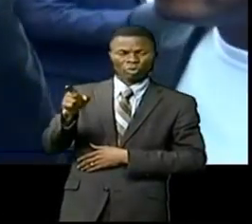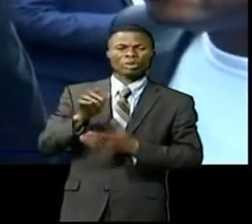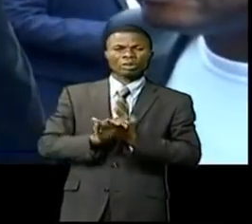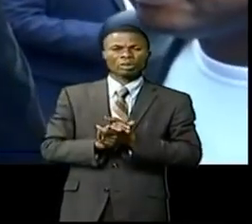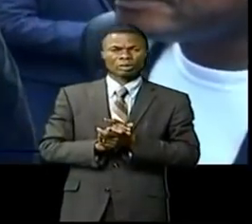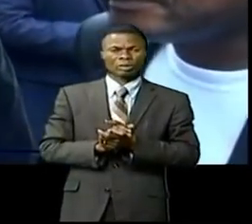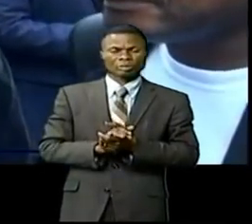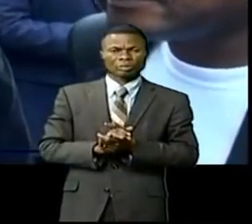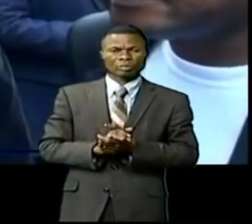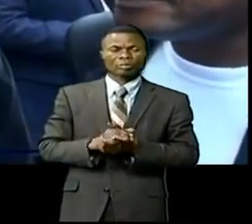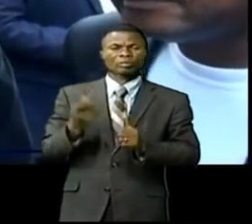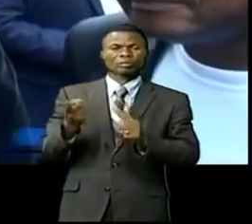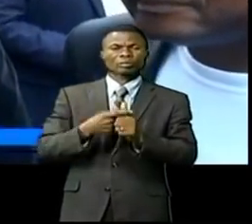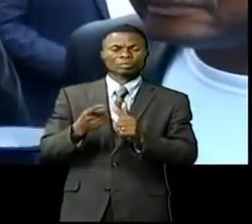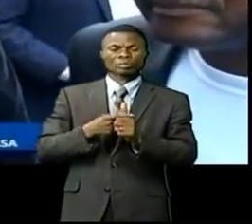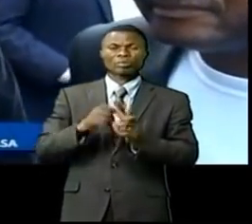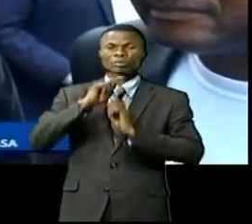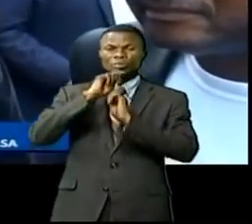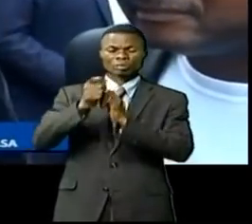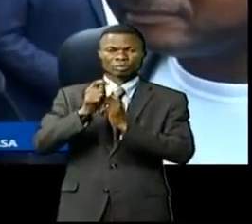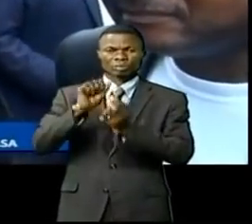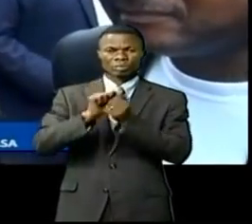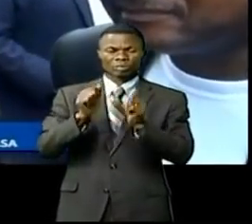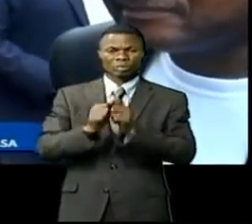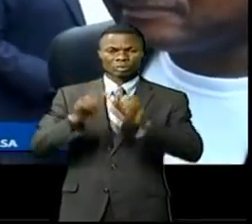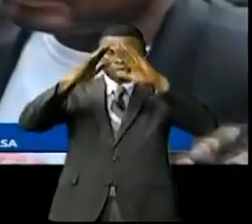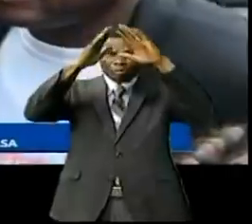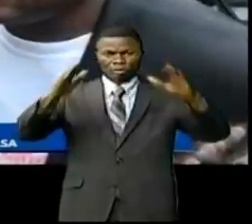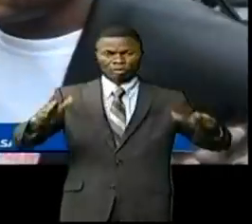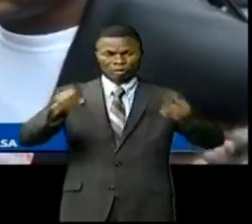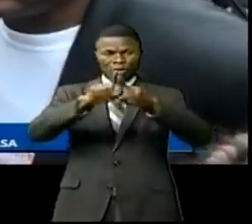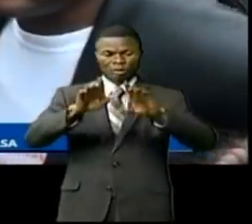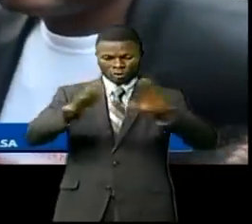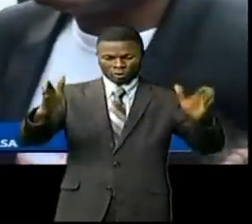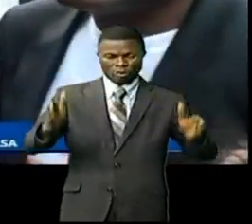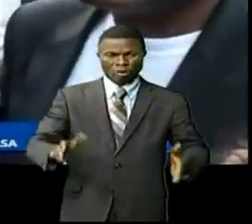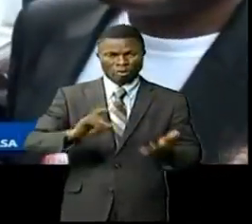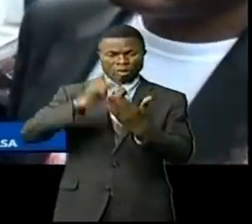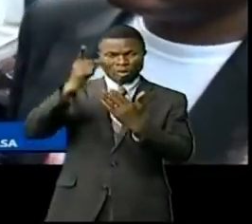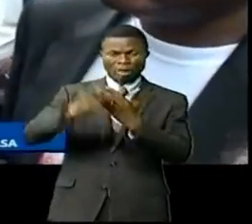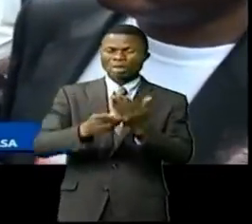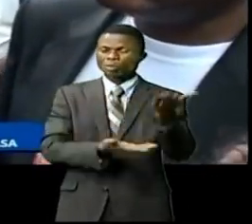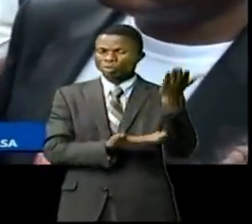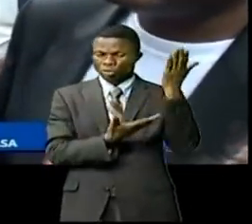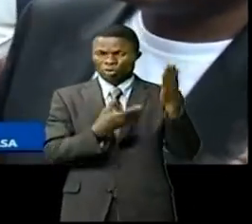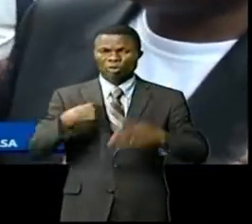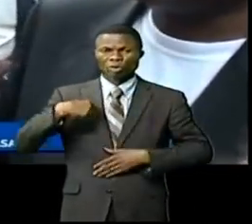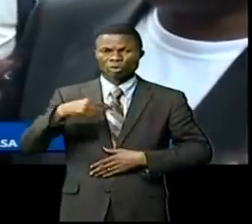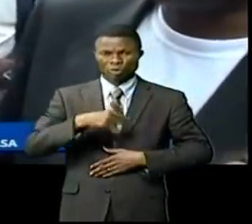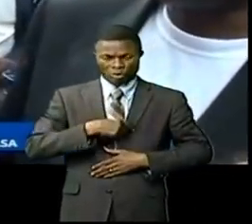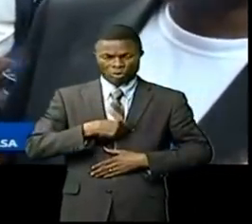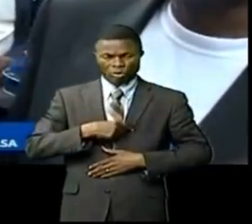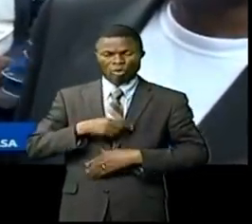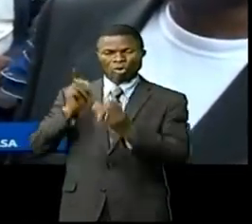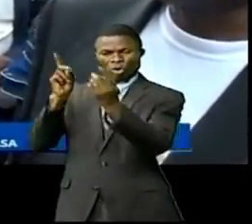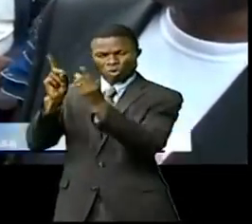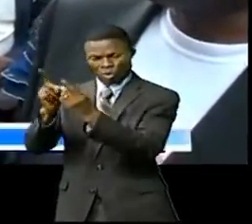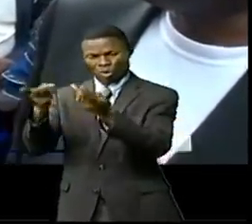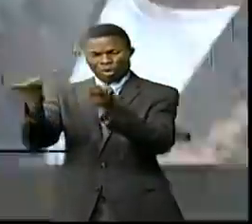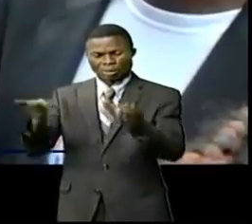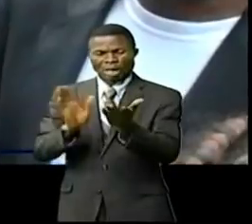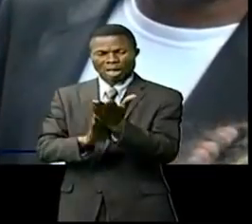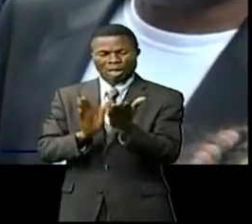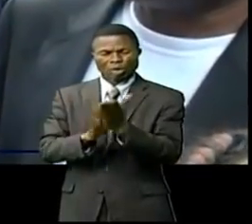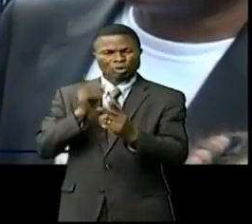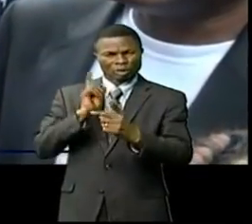des problèmes d'infrastructure, notamment en termes de bâtiments et en termes de bancs. Pour rendre ce programme pertinent, nous allons là où les problèmes se posent avec acuité